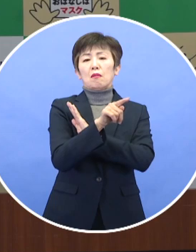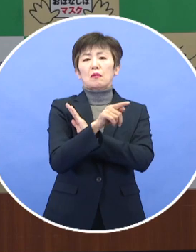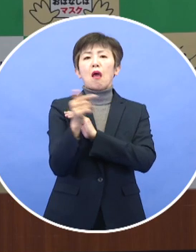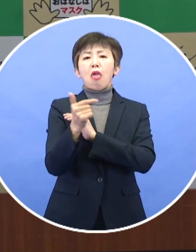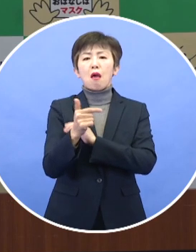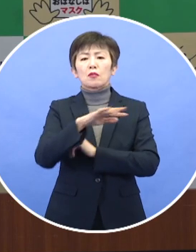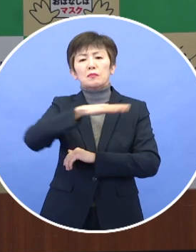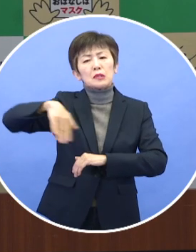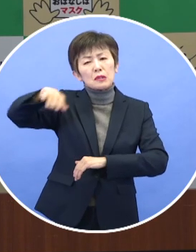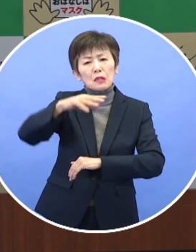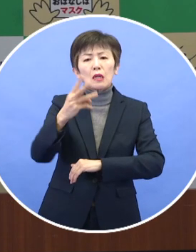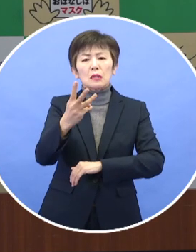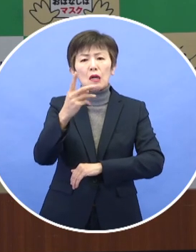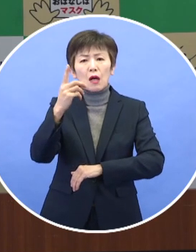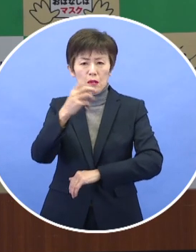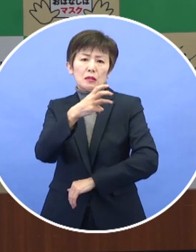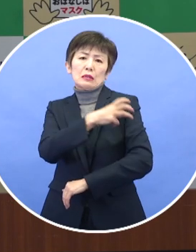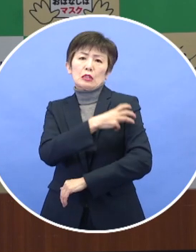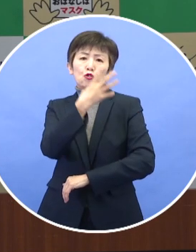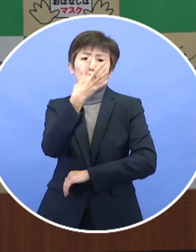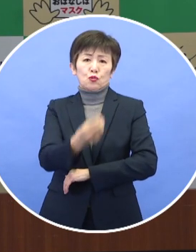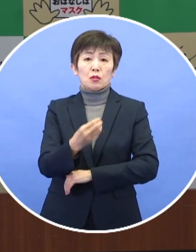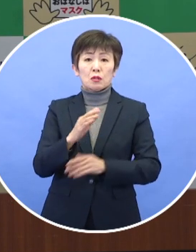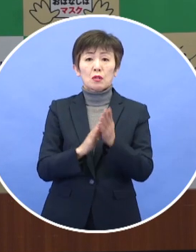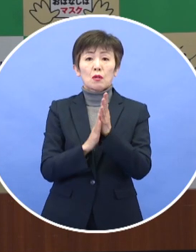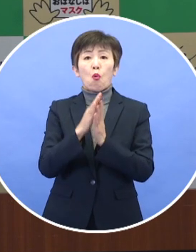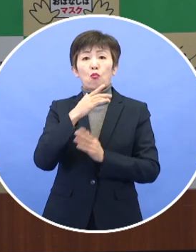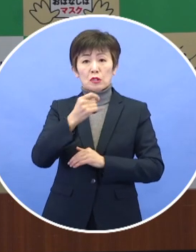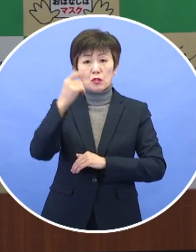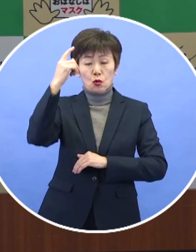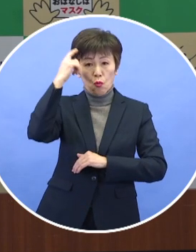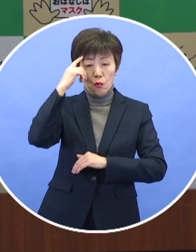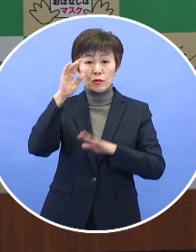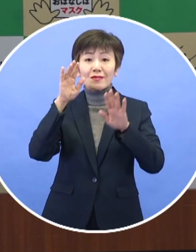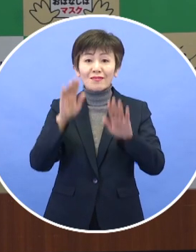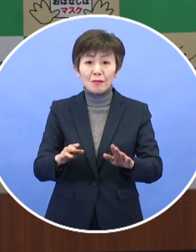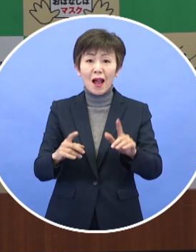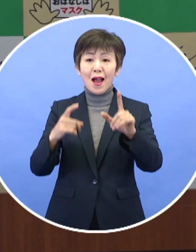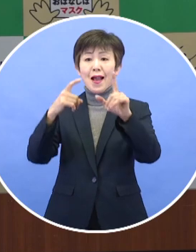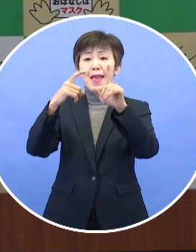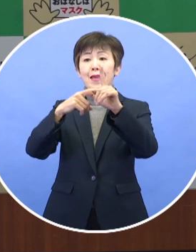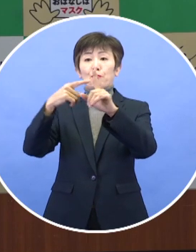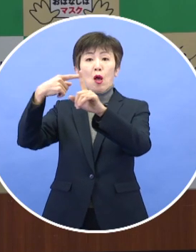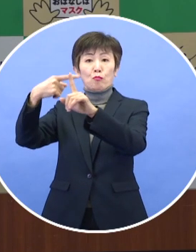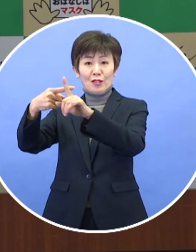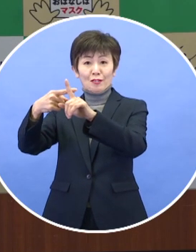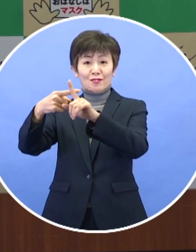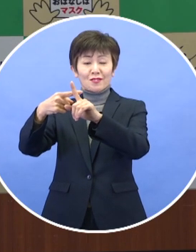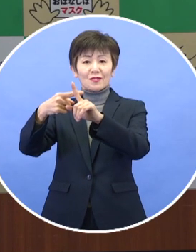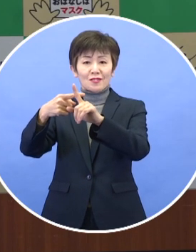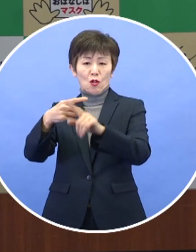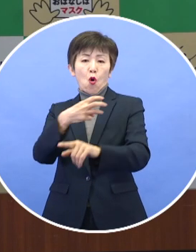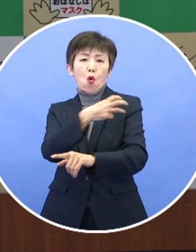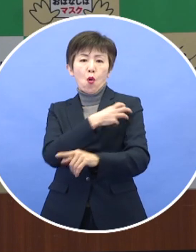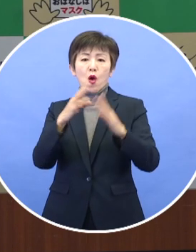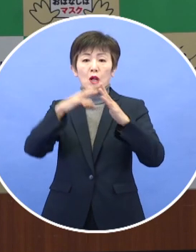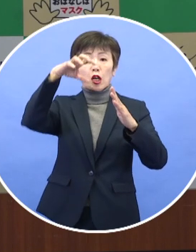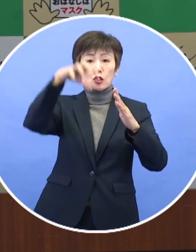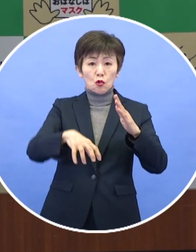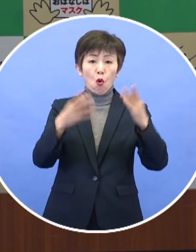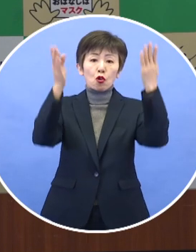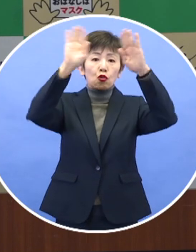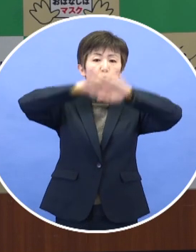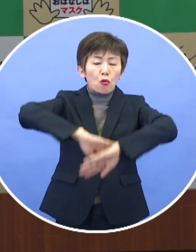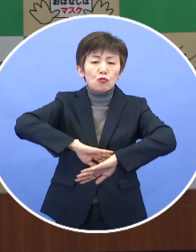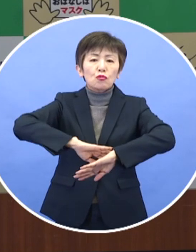ということで、接種する機会を増やすという意味で、まずエルパプラスですけれども、夜間接種を始めさせていただきます。まずは第1、